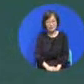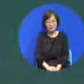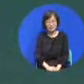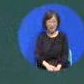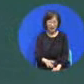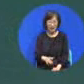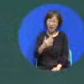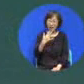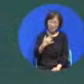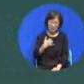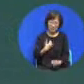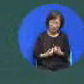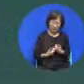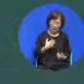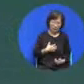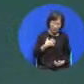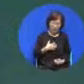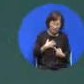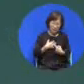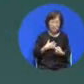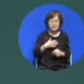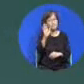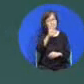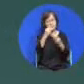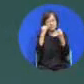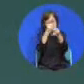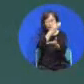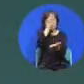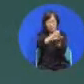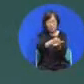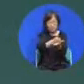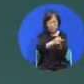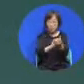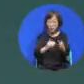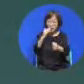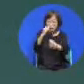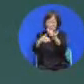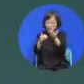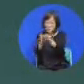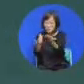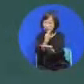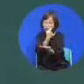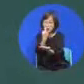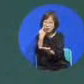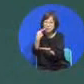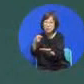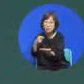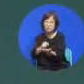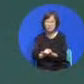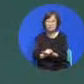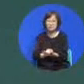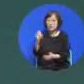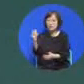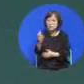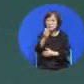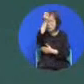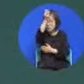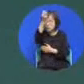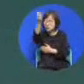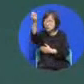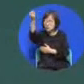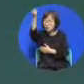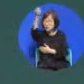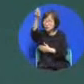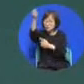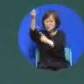많았겠냐? 아닙니다. How much Abraham had conflict? No, not at all. 성경 그렇게 기록돼 있죠. That's not how the Bible records. 성령께서 감동한